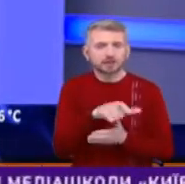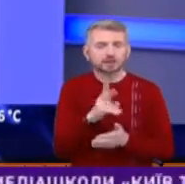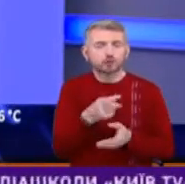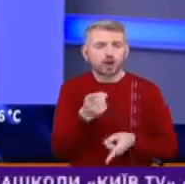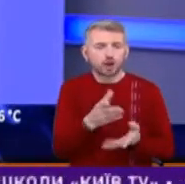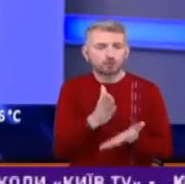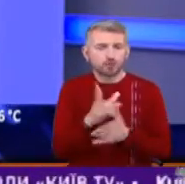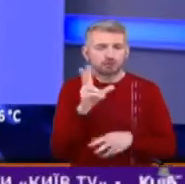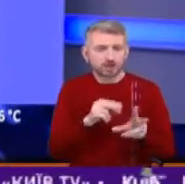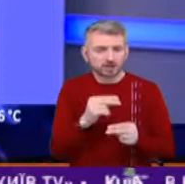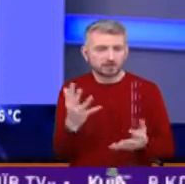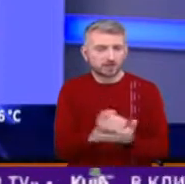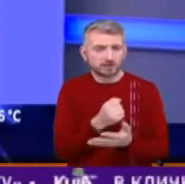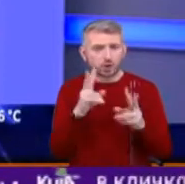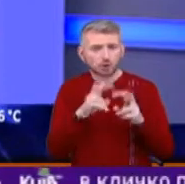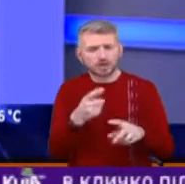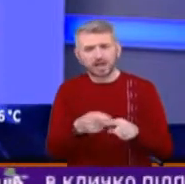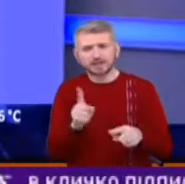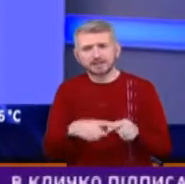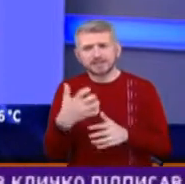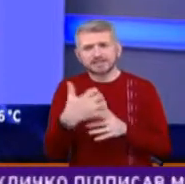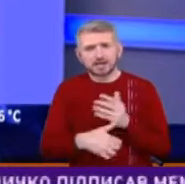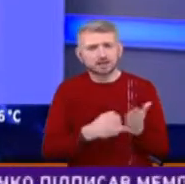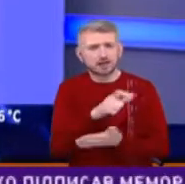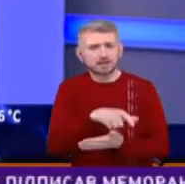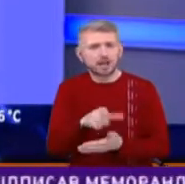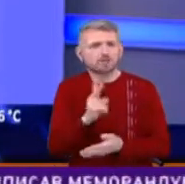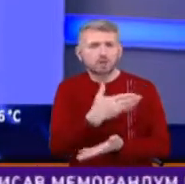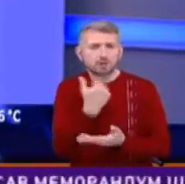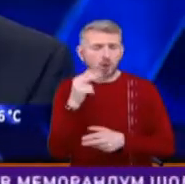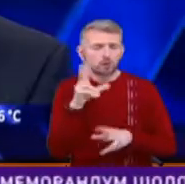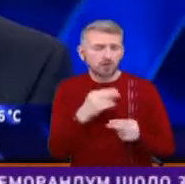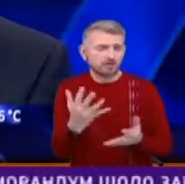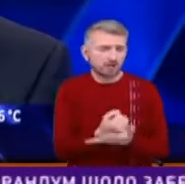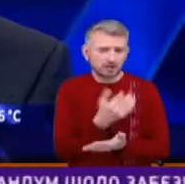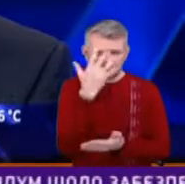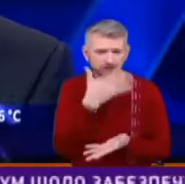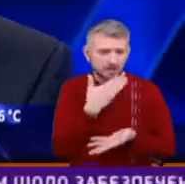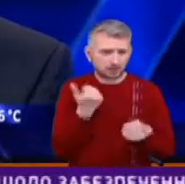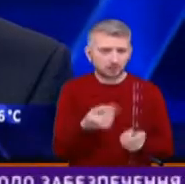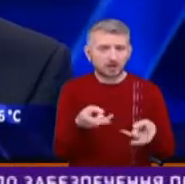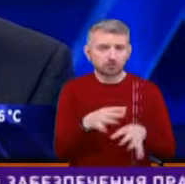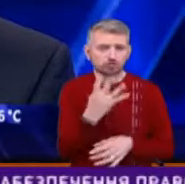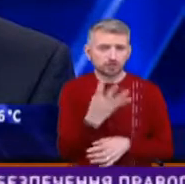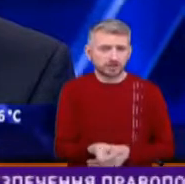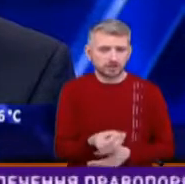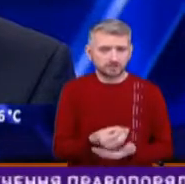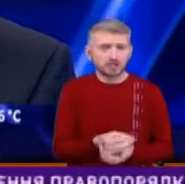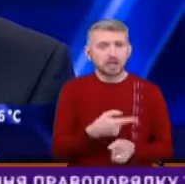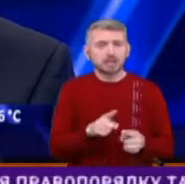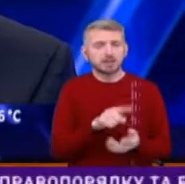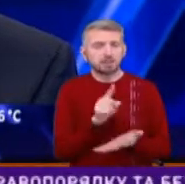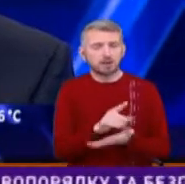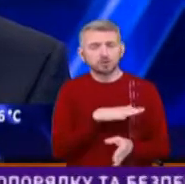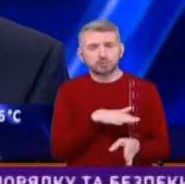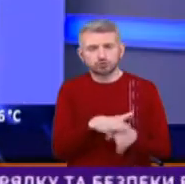мають шанси виграти. Тому що розглядати це серед кандидатів, які не мають шанси виграти, нема сенсу. Тому що залишилось 4 дні. А от бачите, і оце має бути